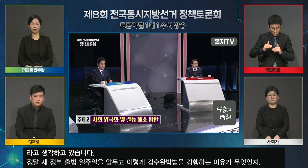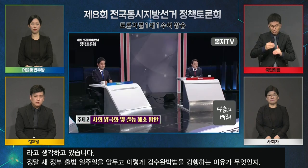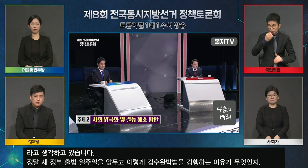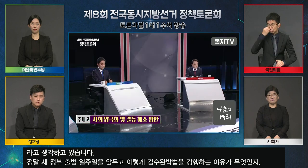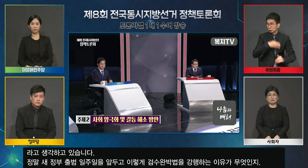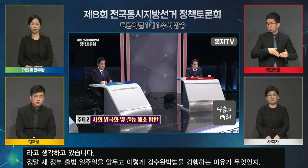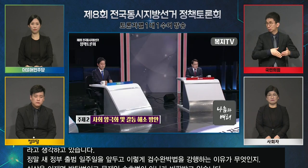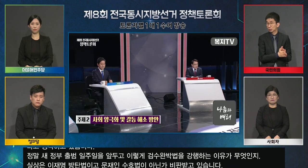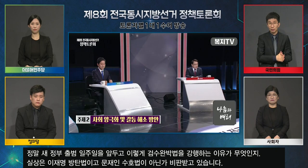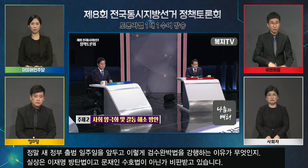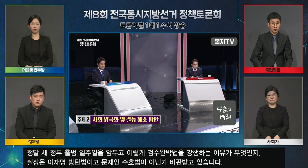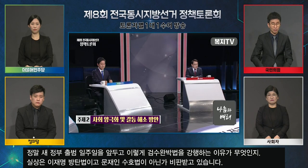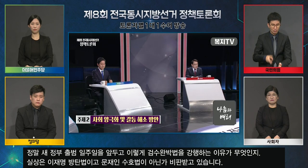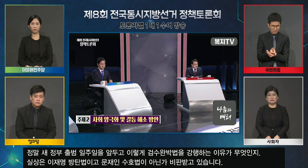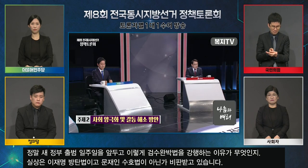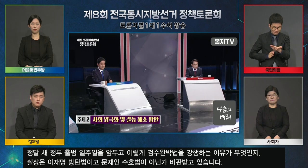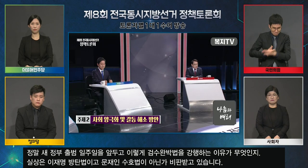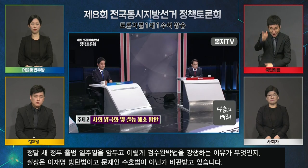입법 폭주입니다.